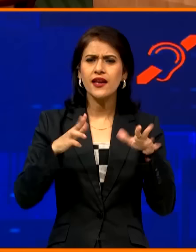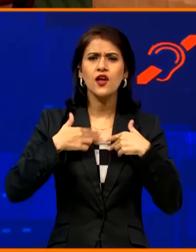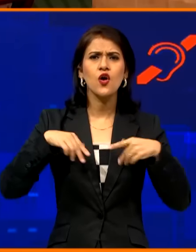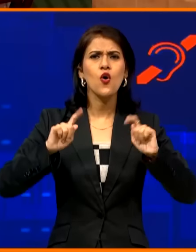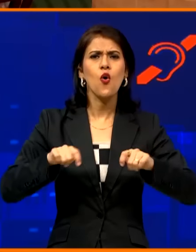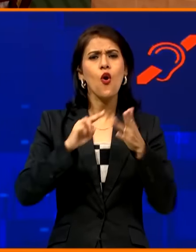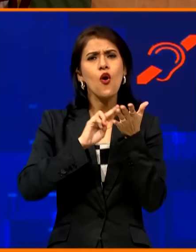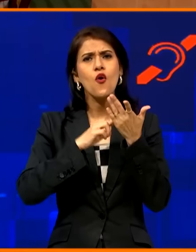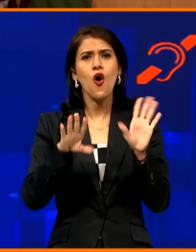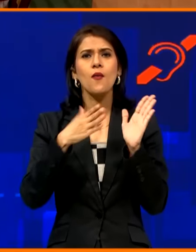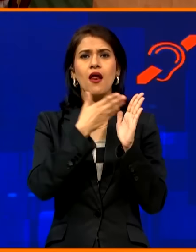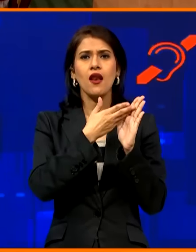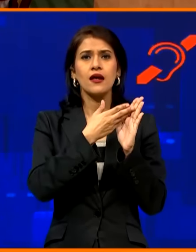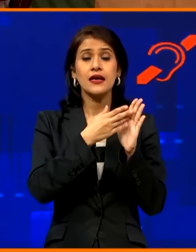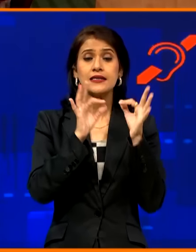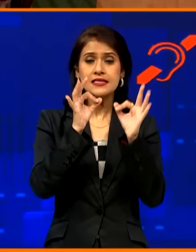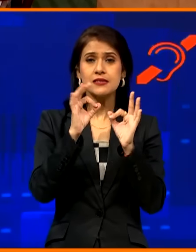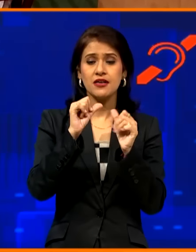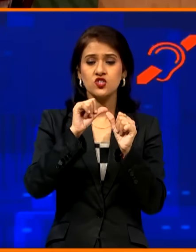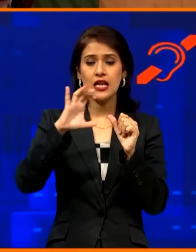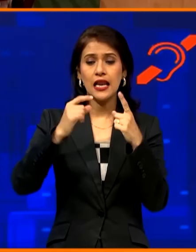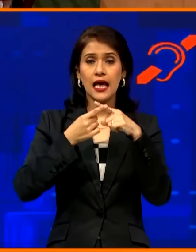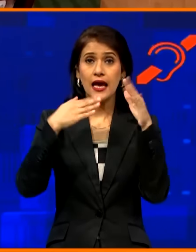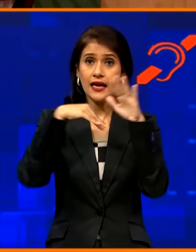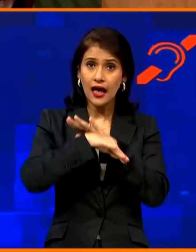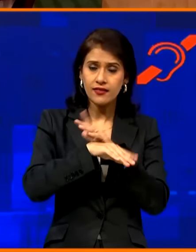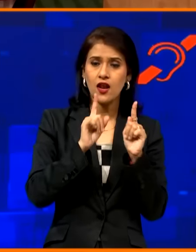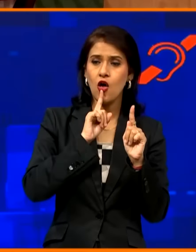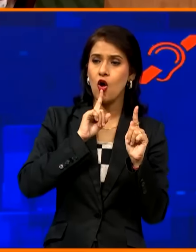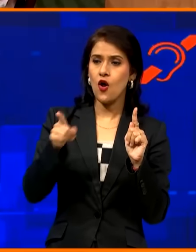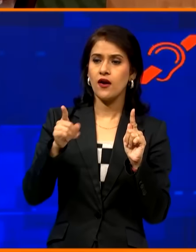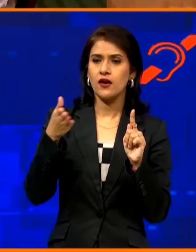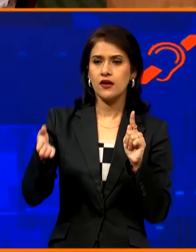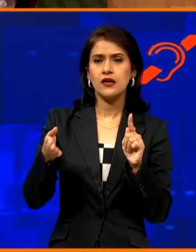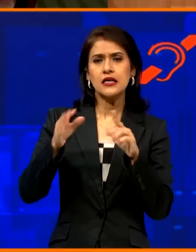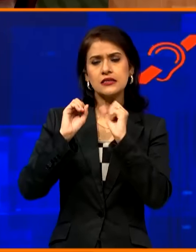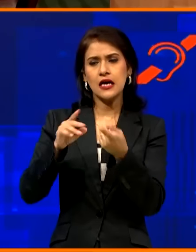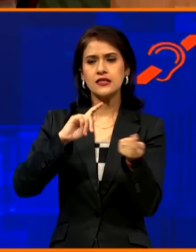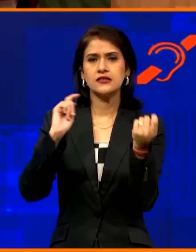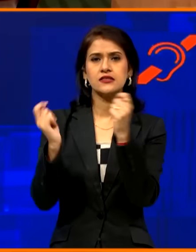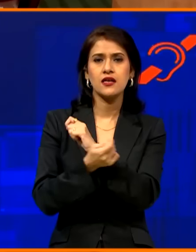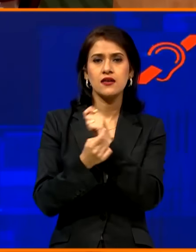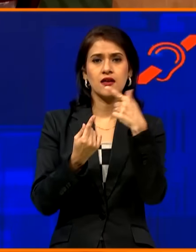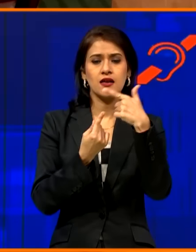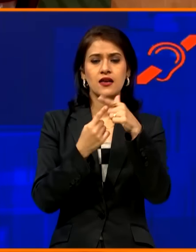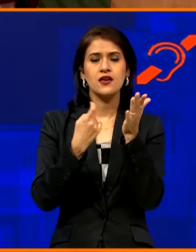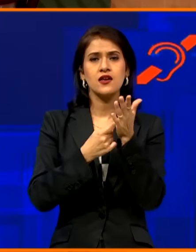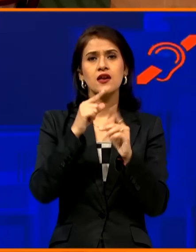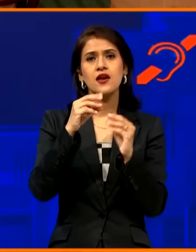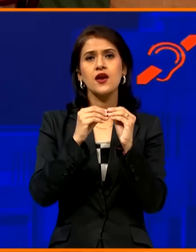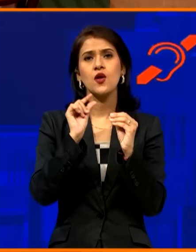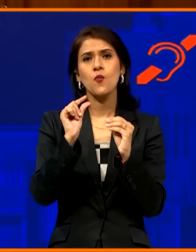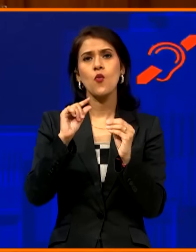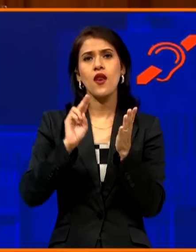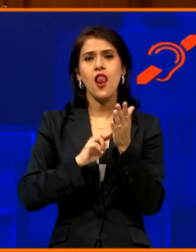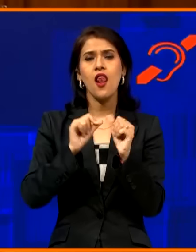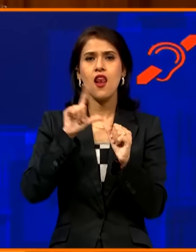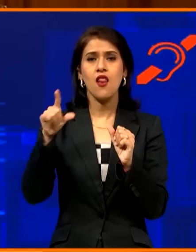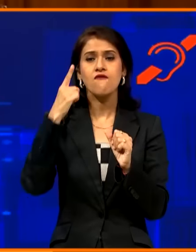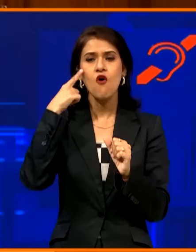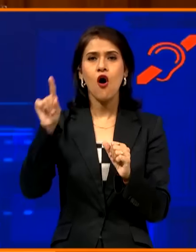कोर्ट को एक स्पेशल एक्ट के तहत ट्रिब्यूनल डिक्लेयर कर दिया जाता है कि यह वक्त का ट्रिब्यूनल है उस ट्रिब्यूनल में जो